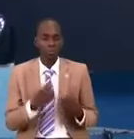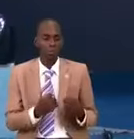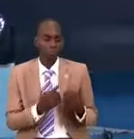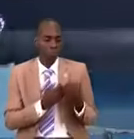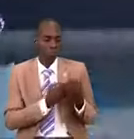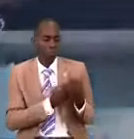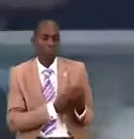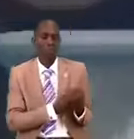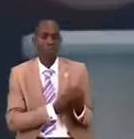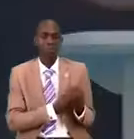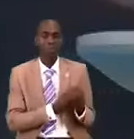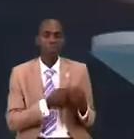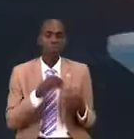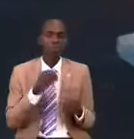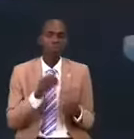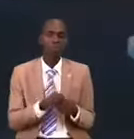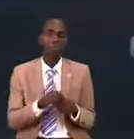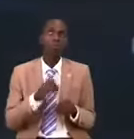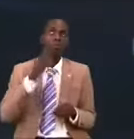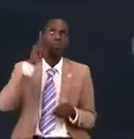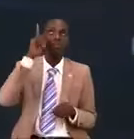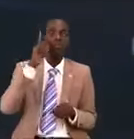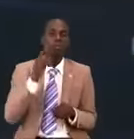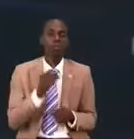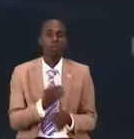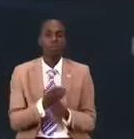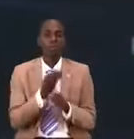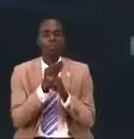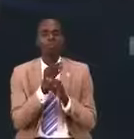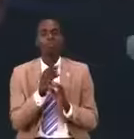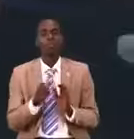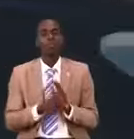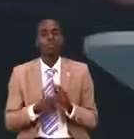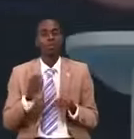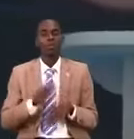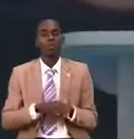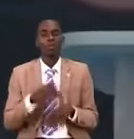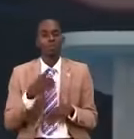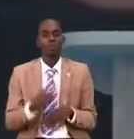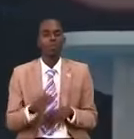sa fille de l'été ce qu'il a dit faire